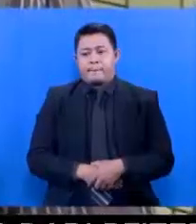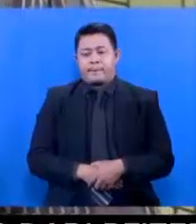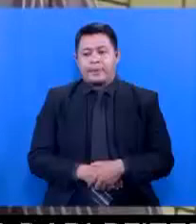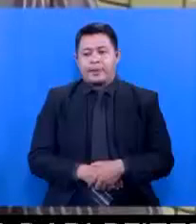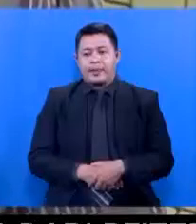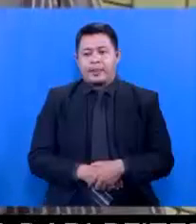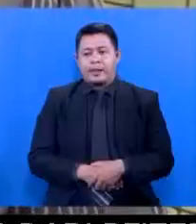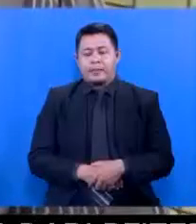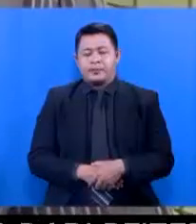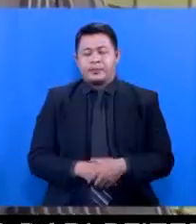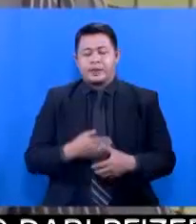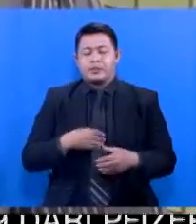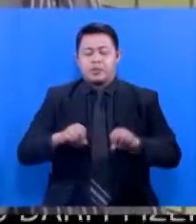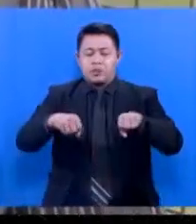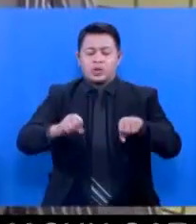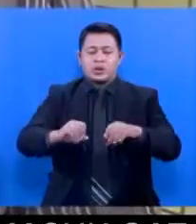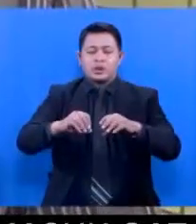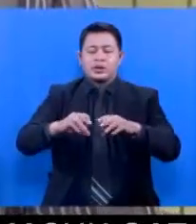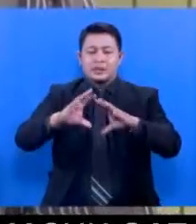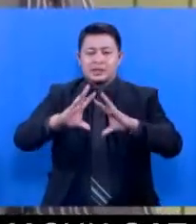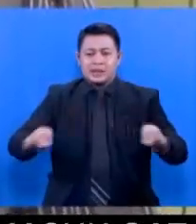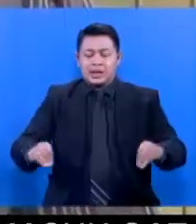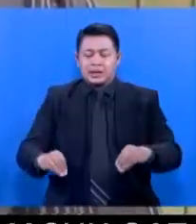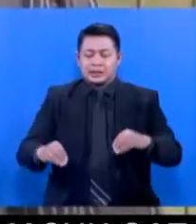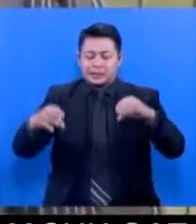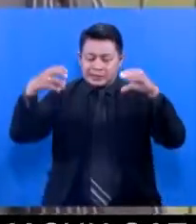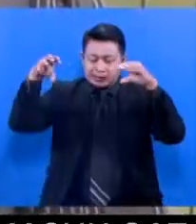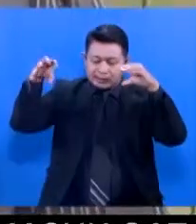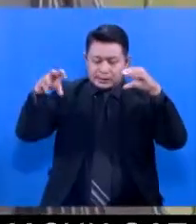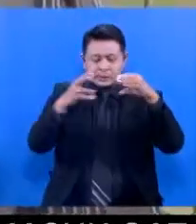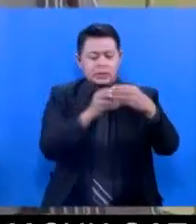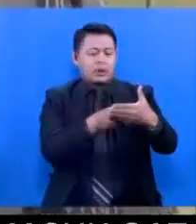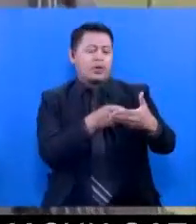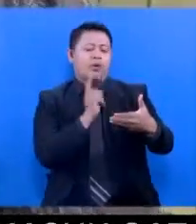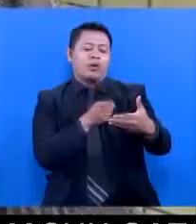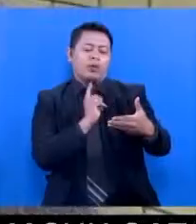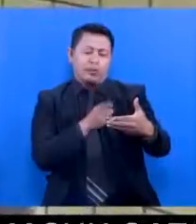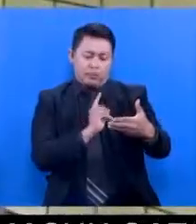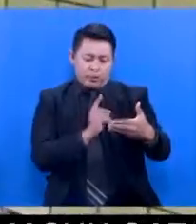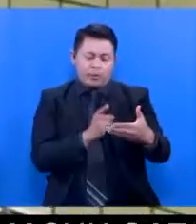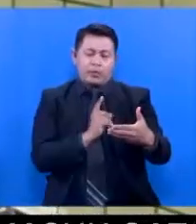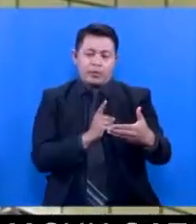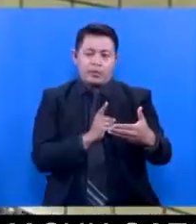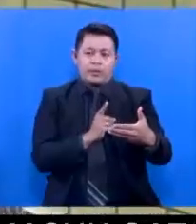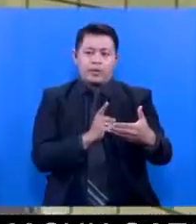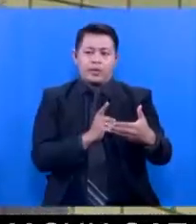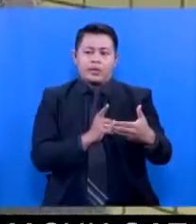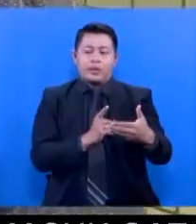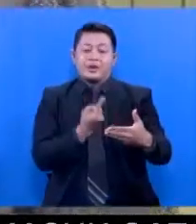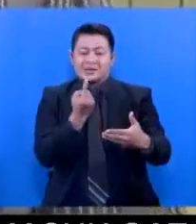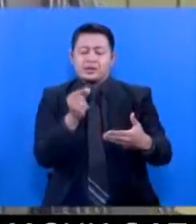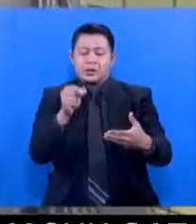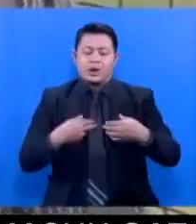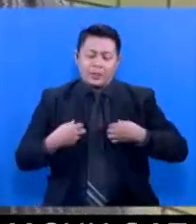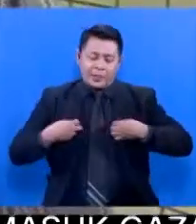hilang langsung udah coba cek resi TV dan ditangkap itu nah salah